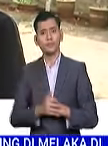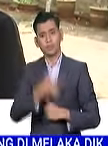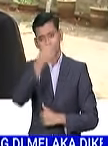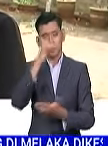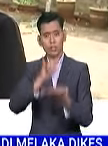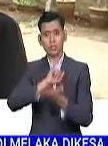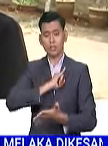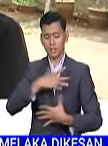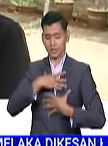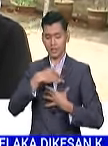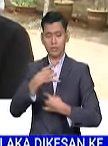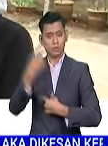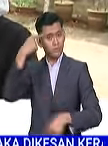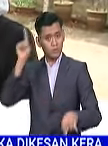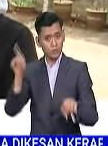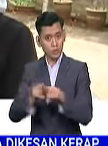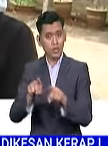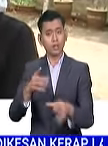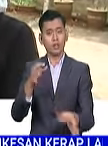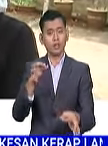tu saya lagi setuju kalau bila sekolah dah buka ni.